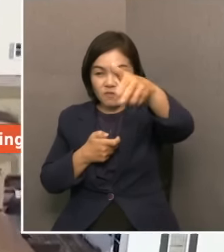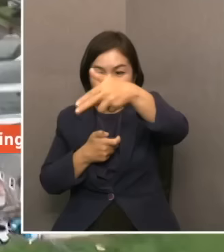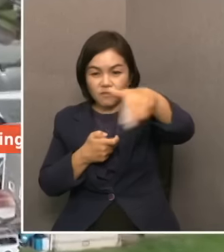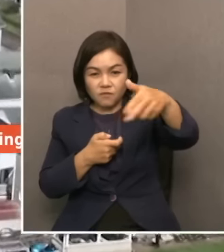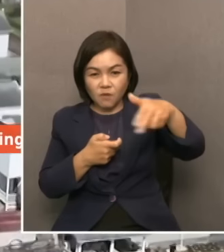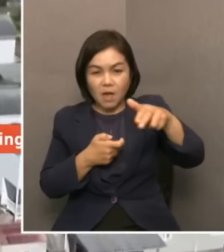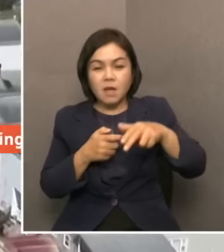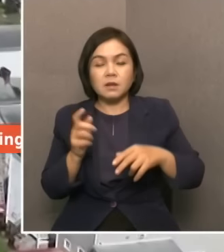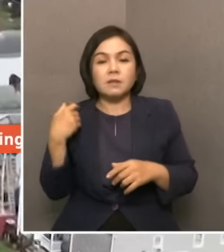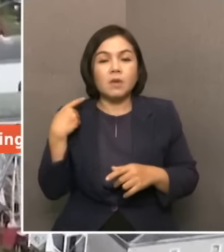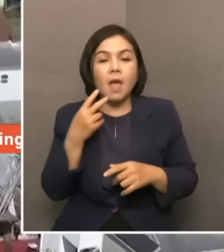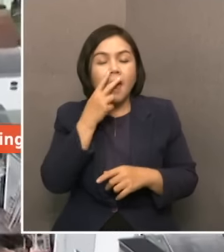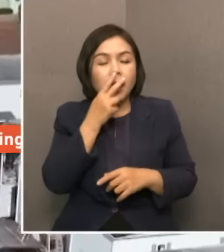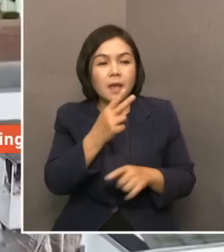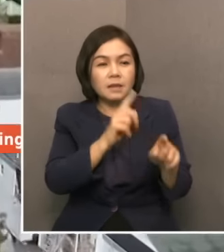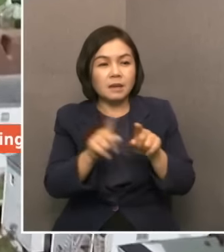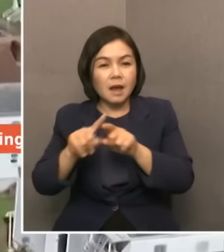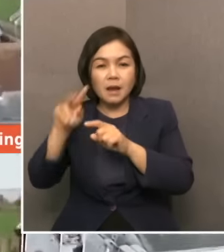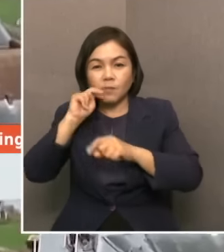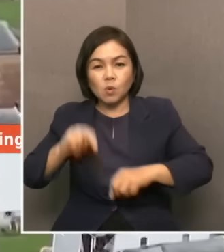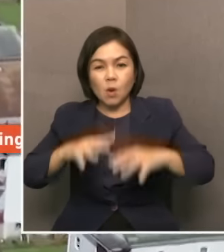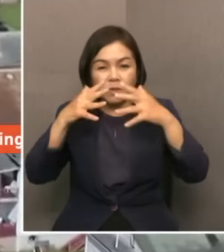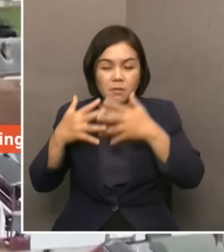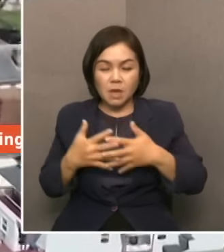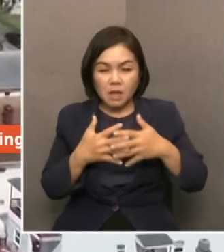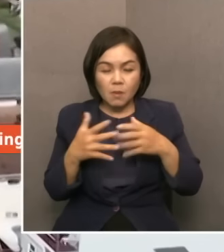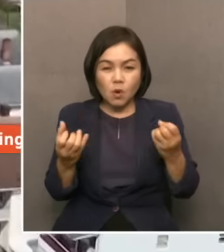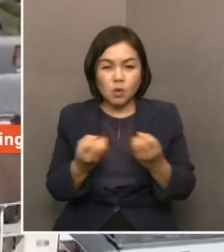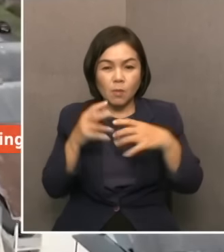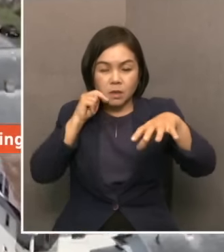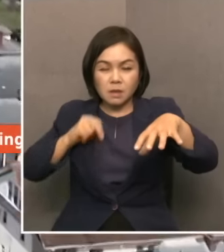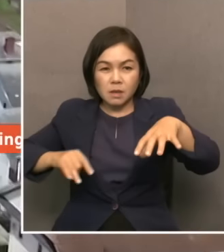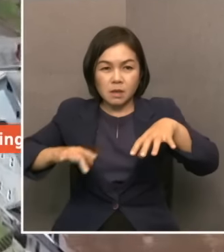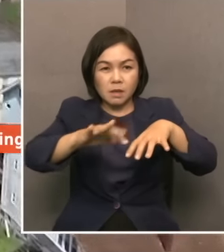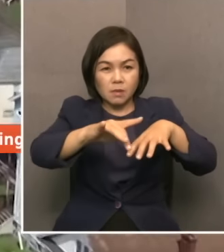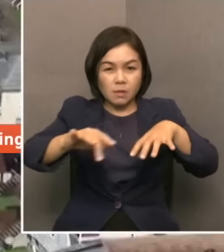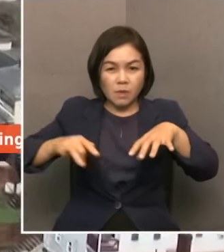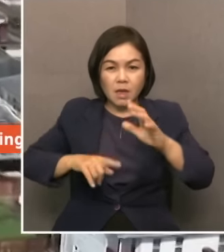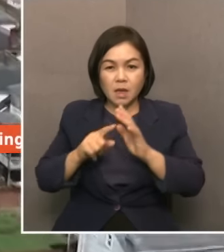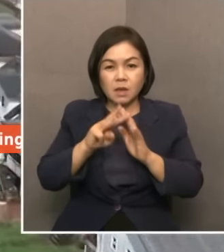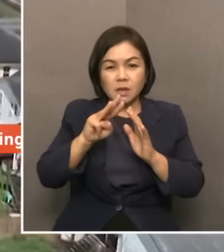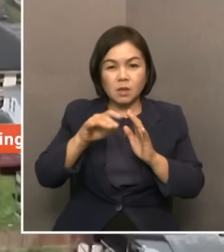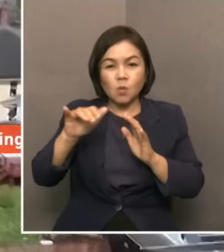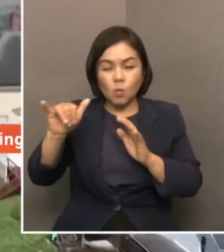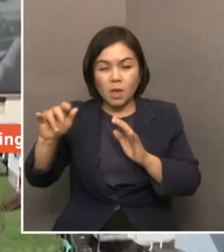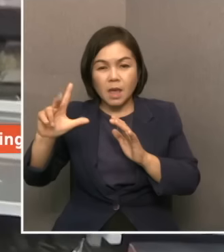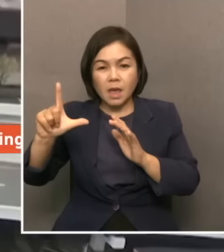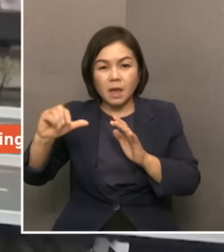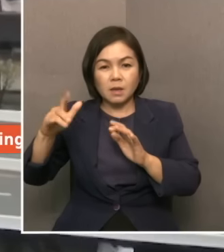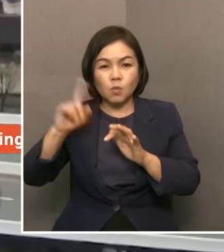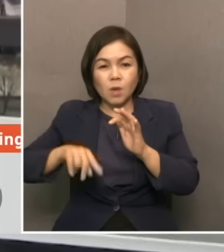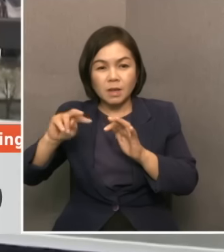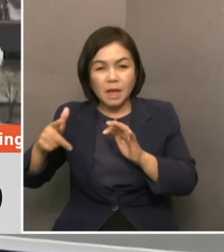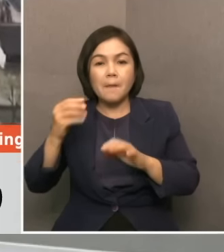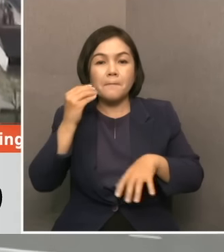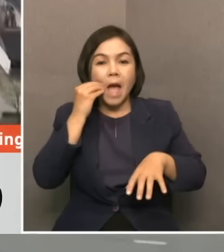รัฐนะคะแสดงให้เห็นพื้นที่ถูกน้ำท่วมและความเสียหายบนเกาะที่ชื่อว่าวิลลิงค่ะสภาพบ้านเรือนเนี่ยก็ถูกน้ำท่วมตั